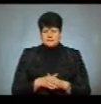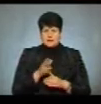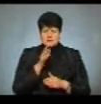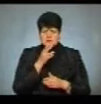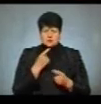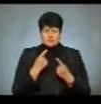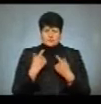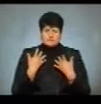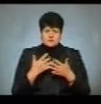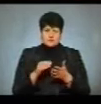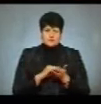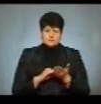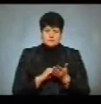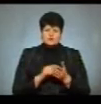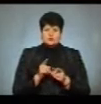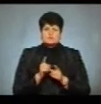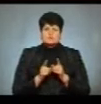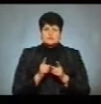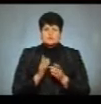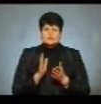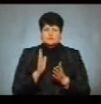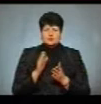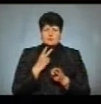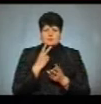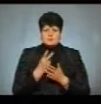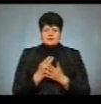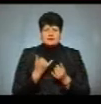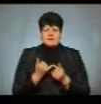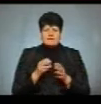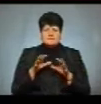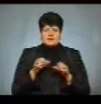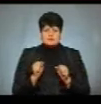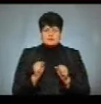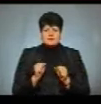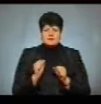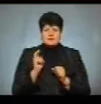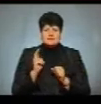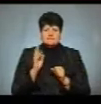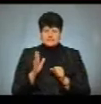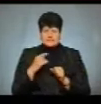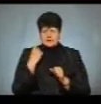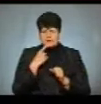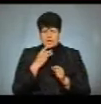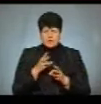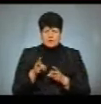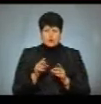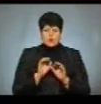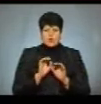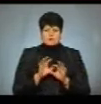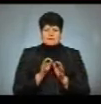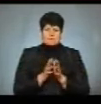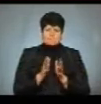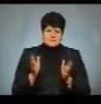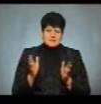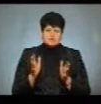розмови ви вже зазначали про зміни, які передбачені, зокрема, для власників квартир з індивідуальним опаленням. Розкажіть, будь ласка,